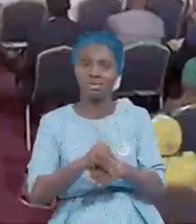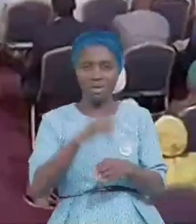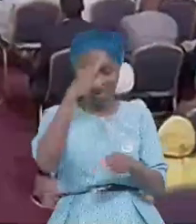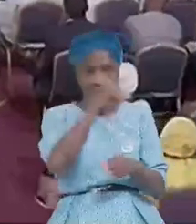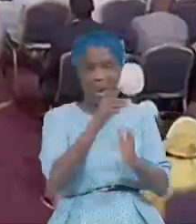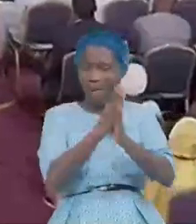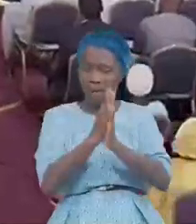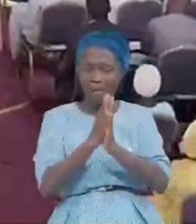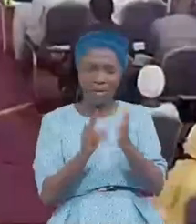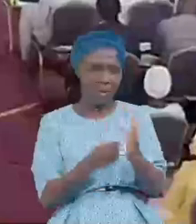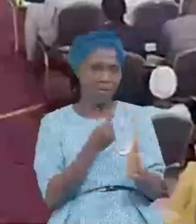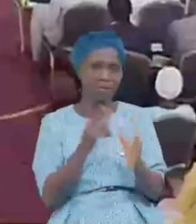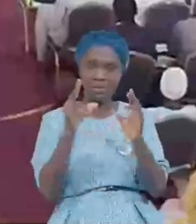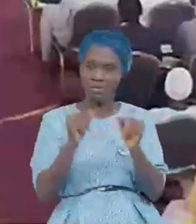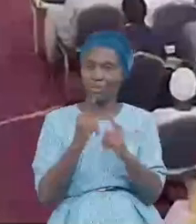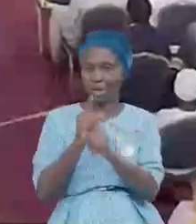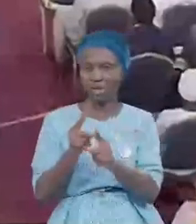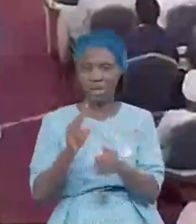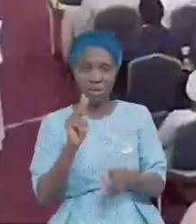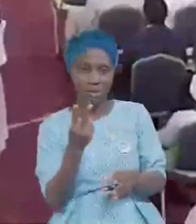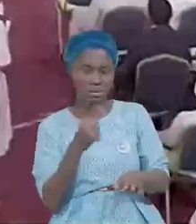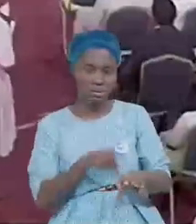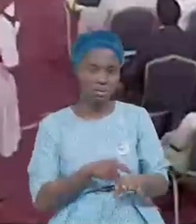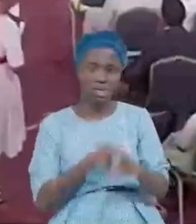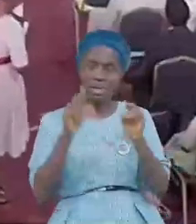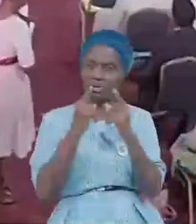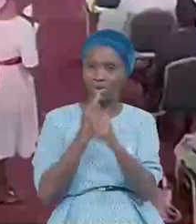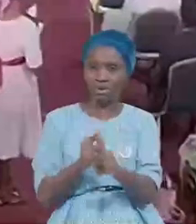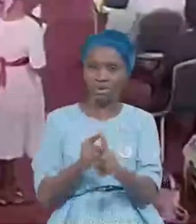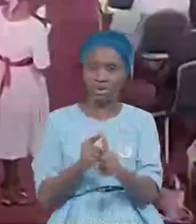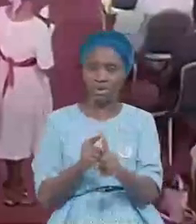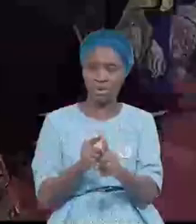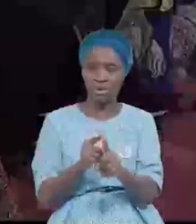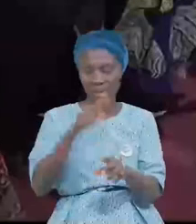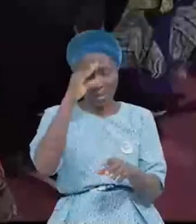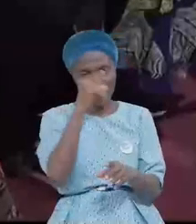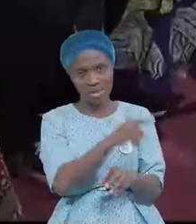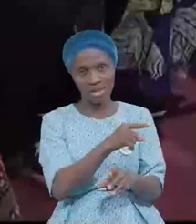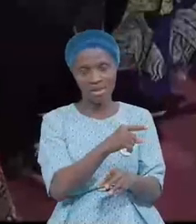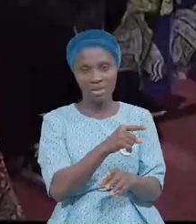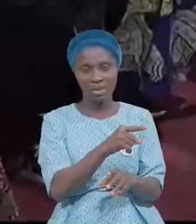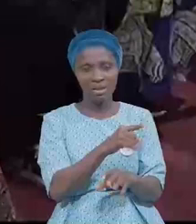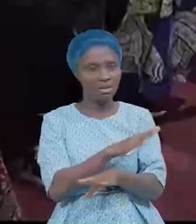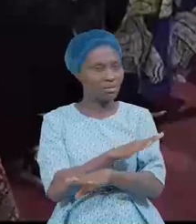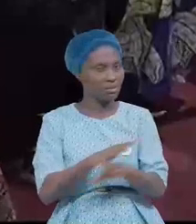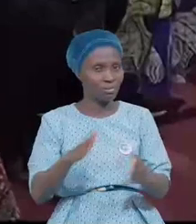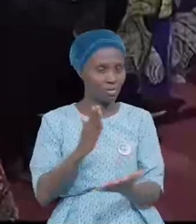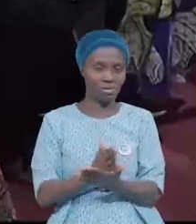pas d'exaucement. La deuxième fois, pas d'exaucement. Il n'a pas